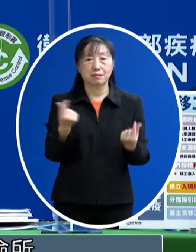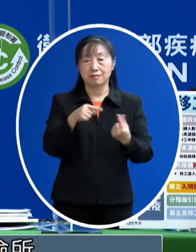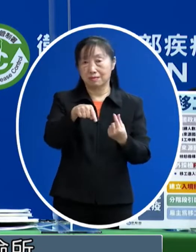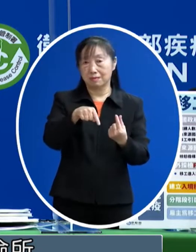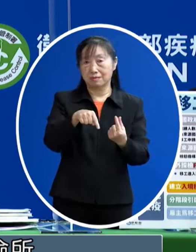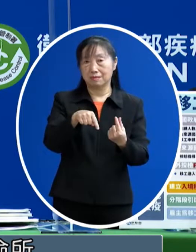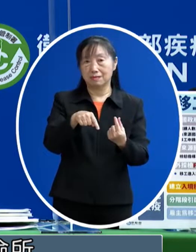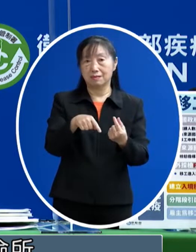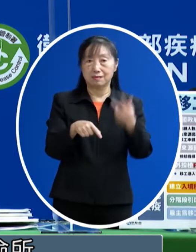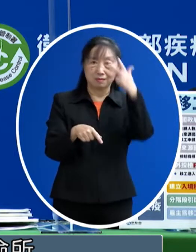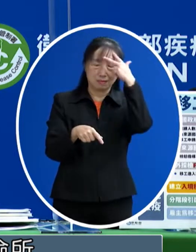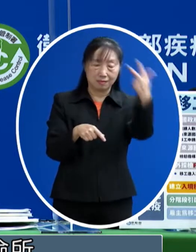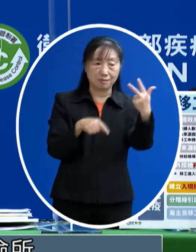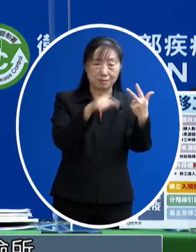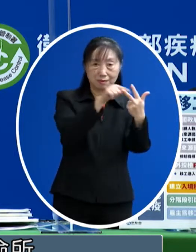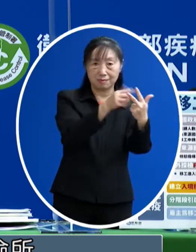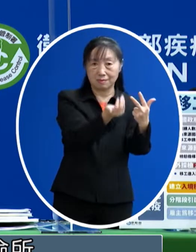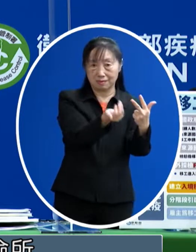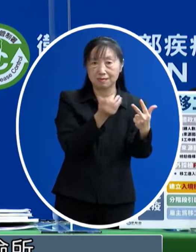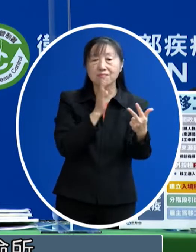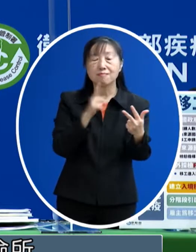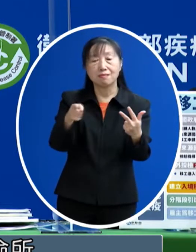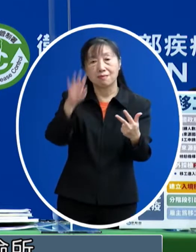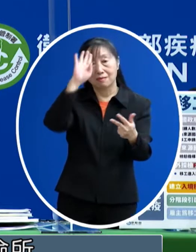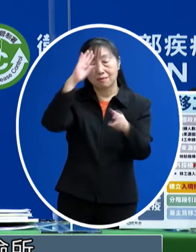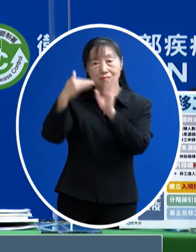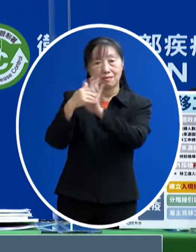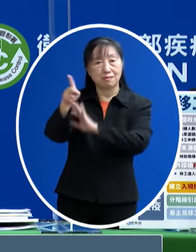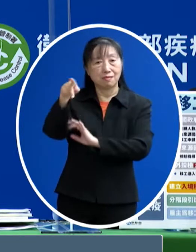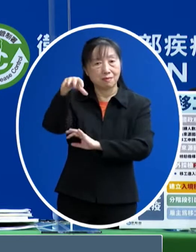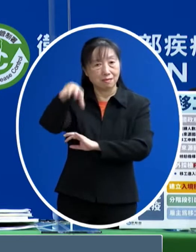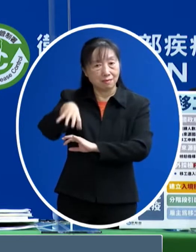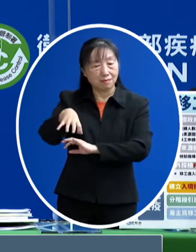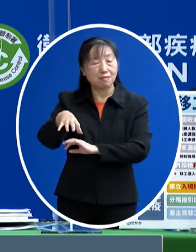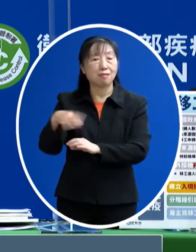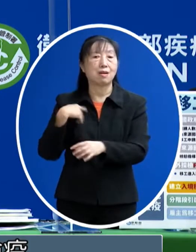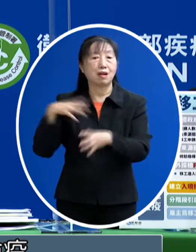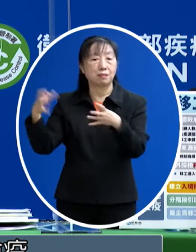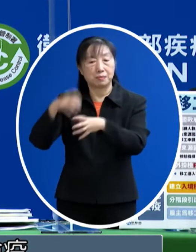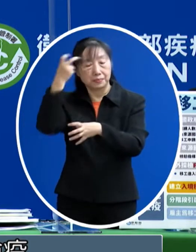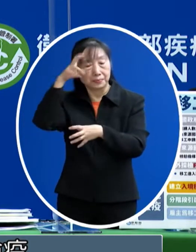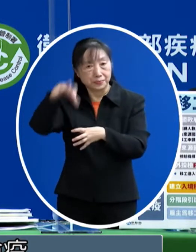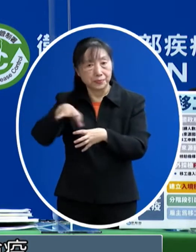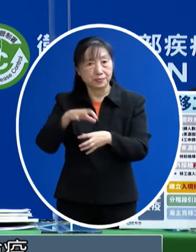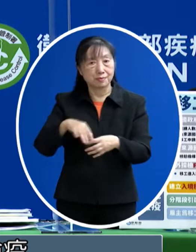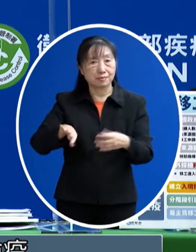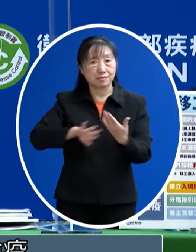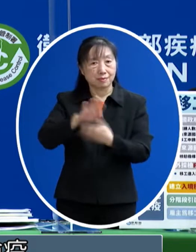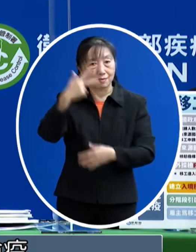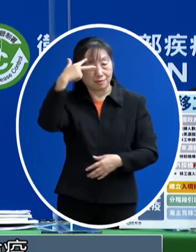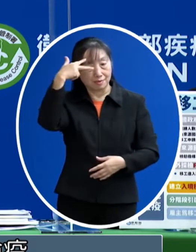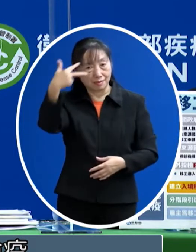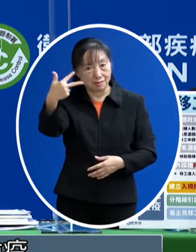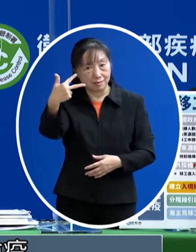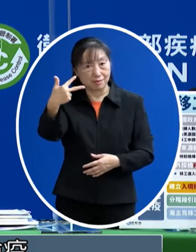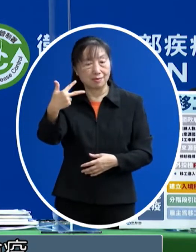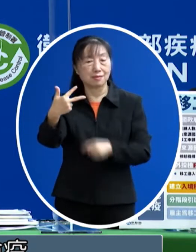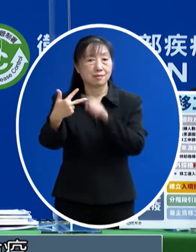哈，就前七天哈，自费在住在集检所或防疫旅馆。那后天哈，后七